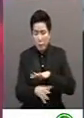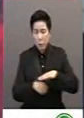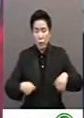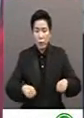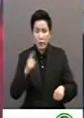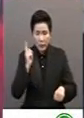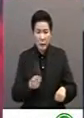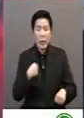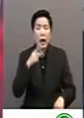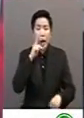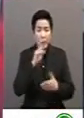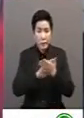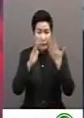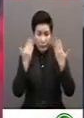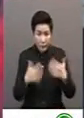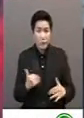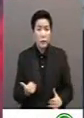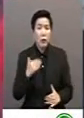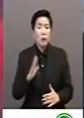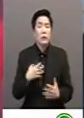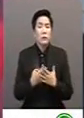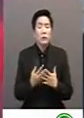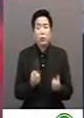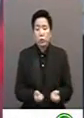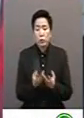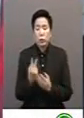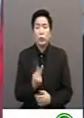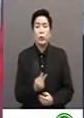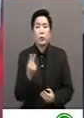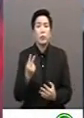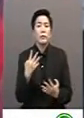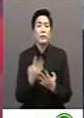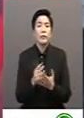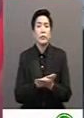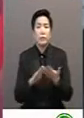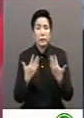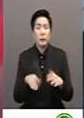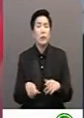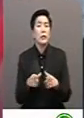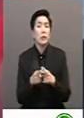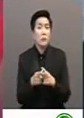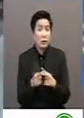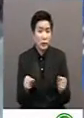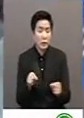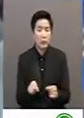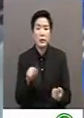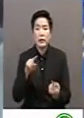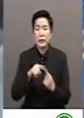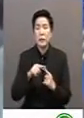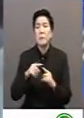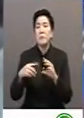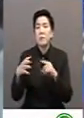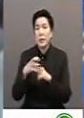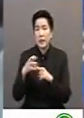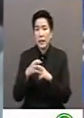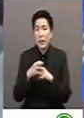ริงหลังแถลงข่าวเสร็จสิ้นผู้ต้องหาก็ส่งทั้ง2คนดำเนินคดีอันนี้ก็เป็นกรณีที่เกิดขึ้นที่พัทย